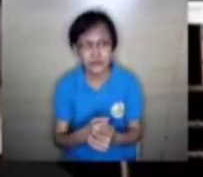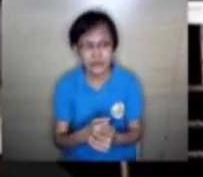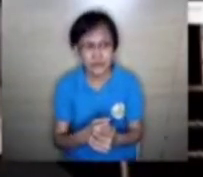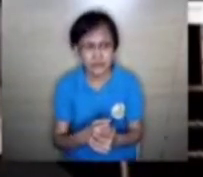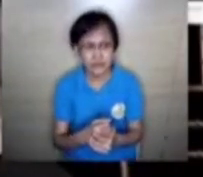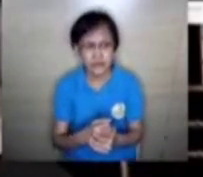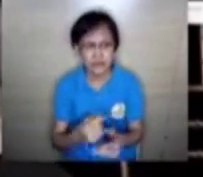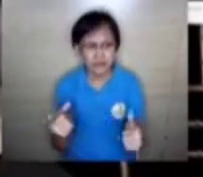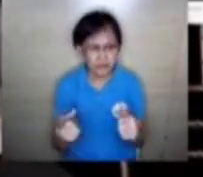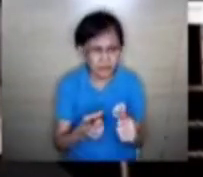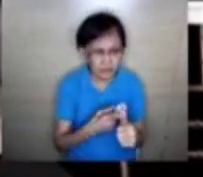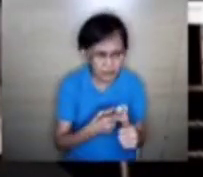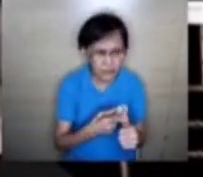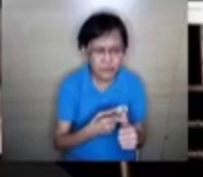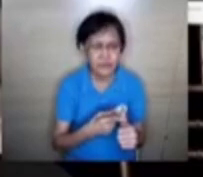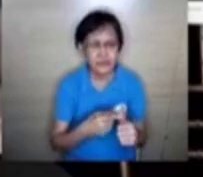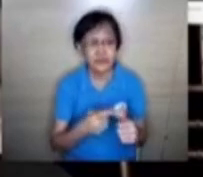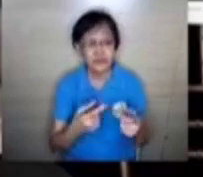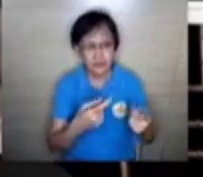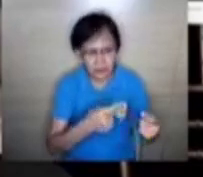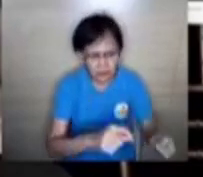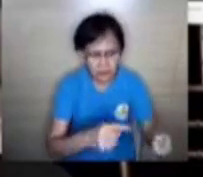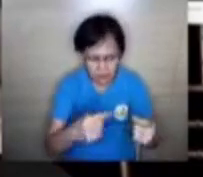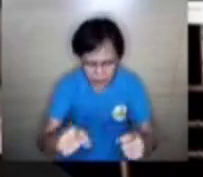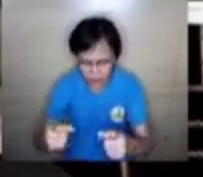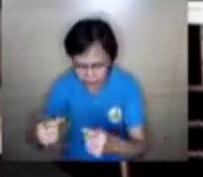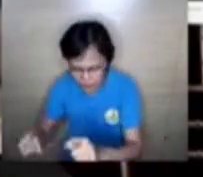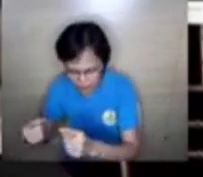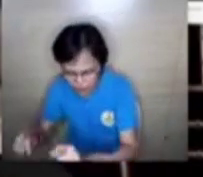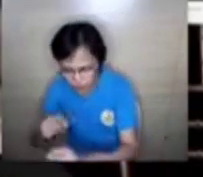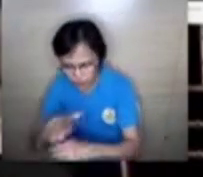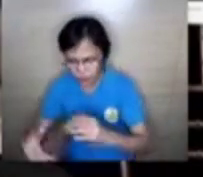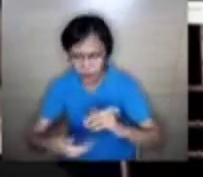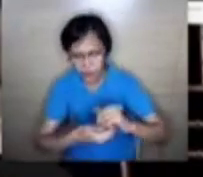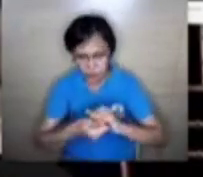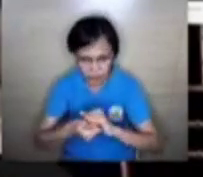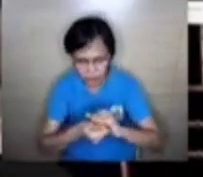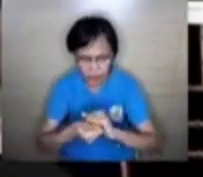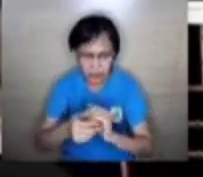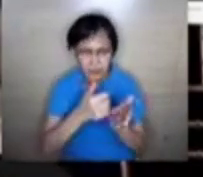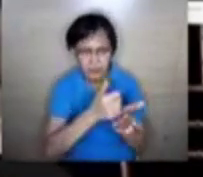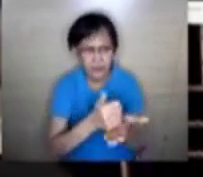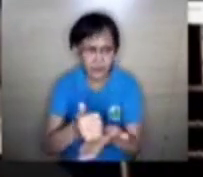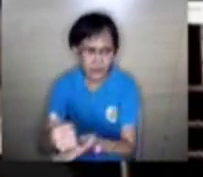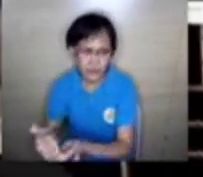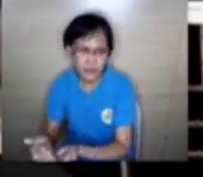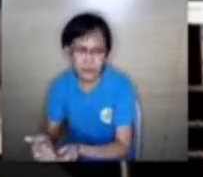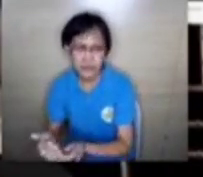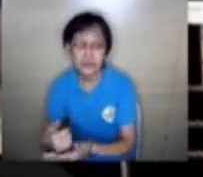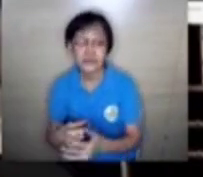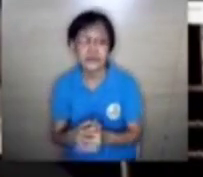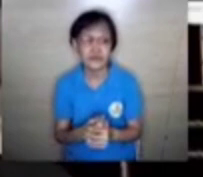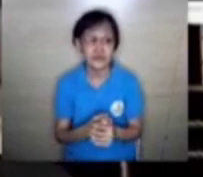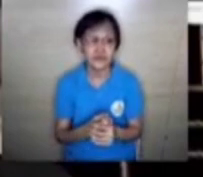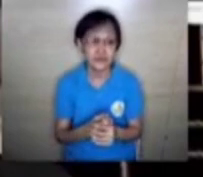HR, hanggang sa mapagkalingang operasyon. Nabuo na rin yung operations manual nito para siyang one-stop